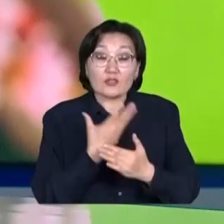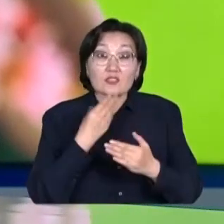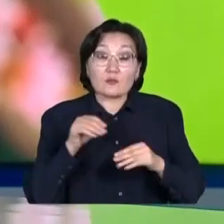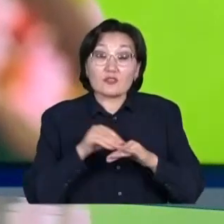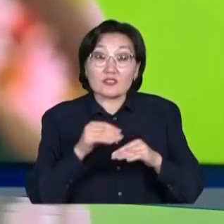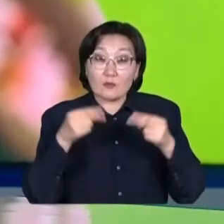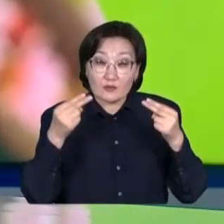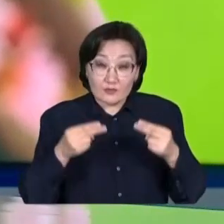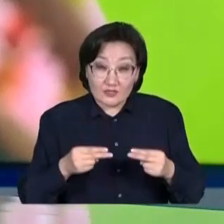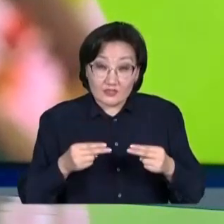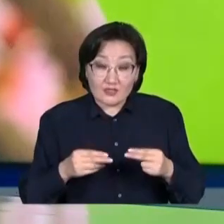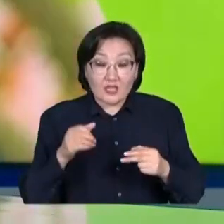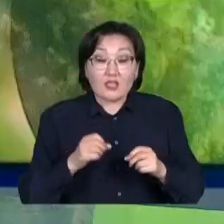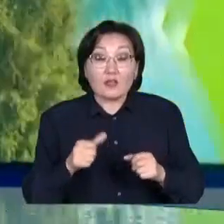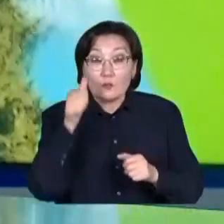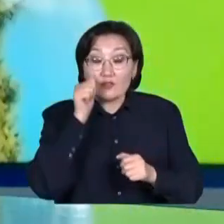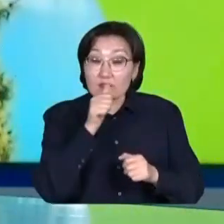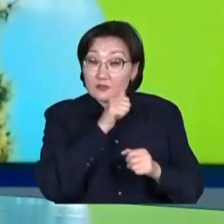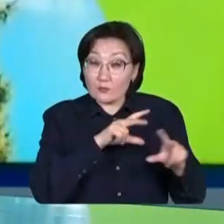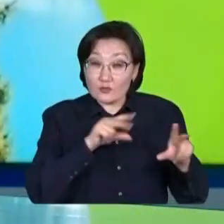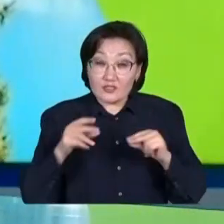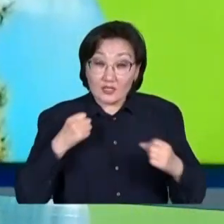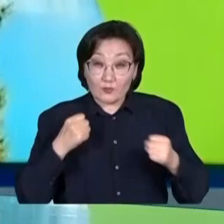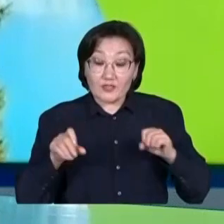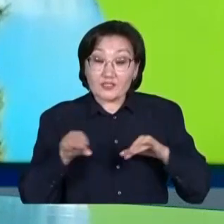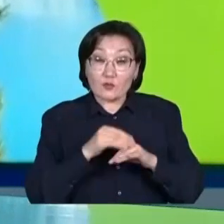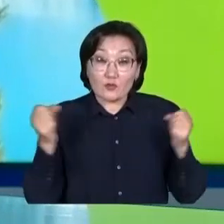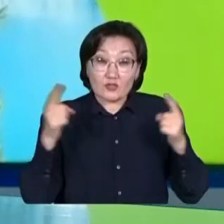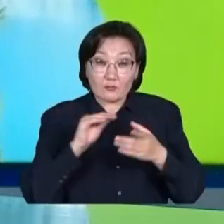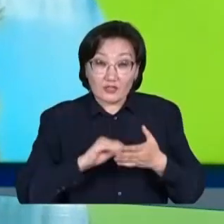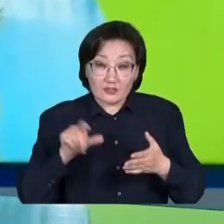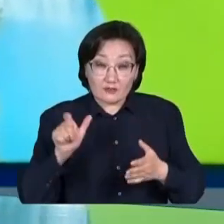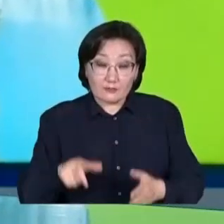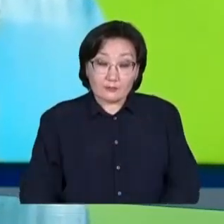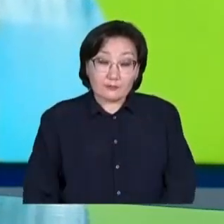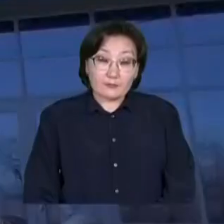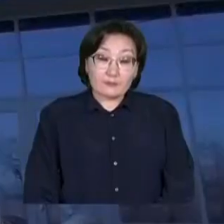брачные обеты. Секреты счастливого и крепкого брака узнавала Аида Иманали.